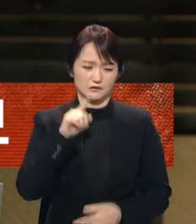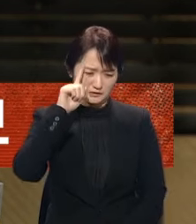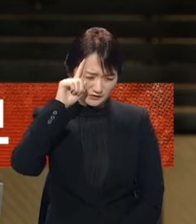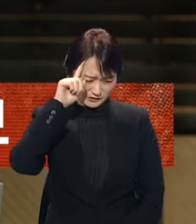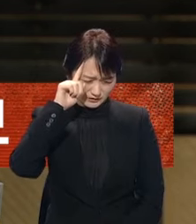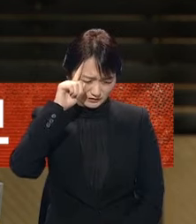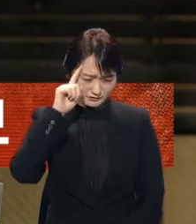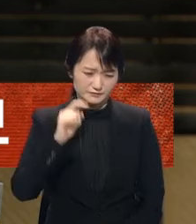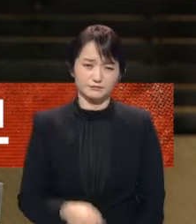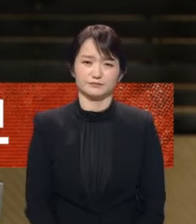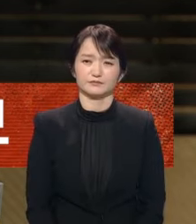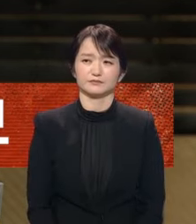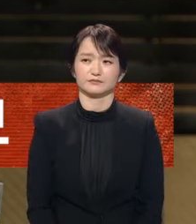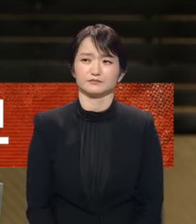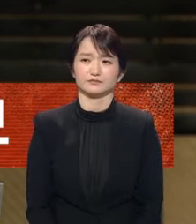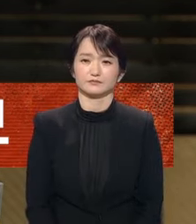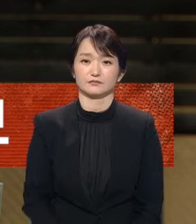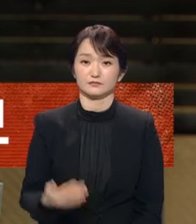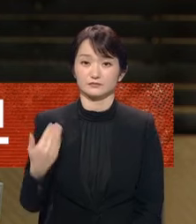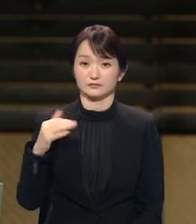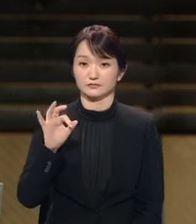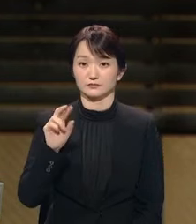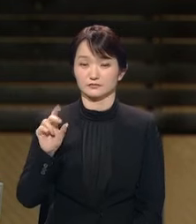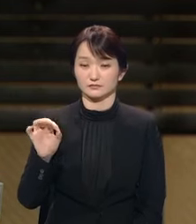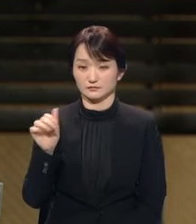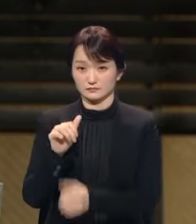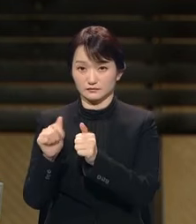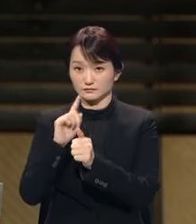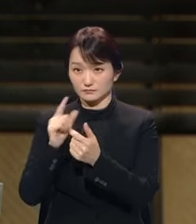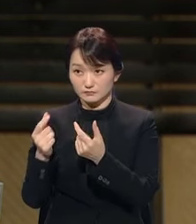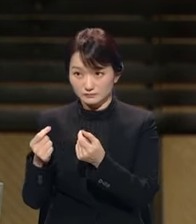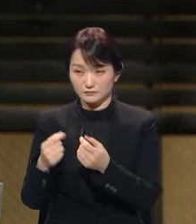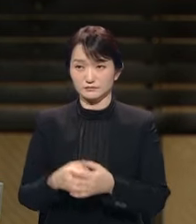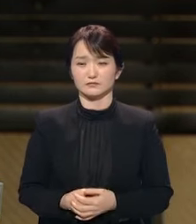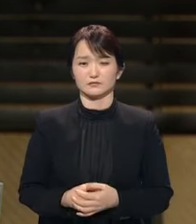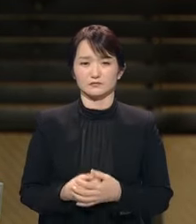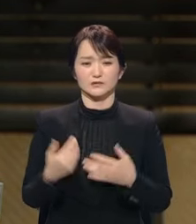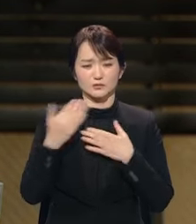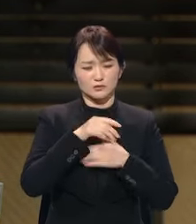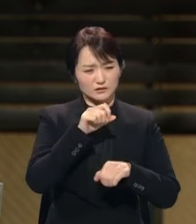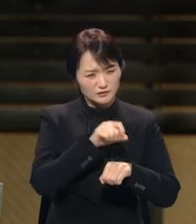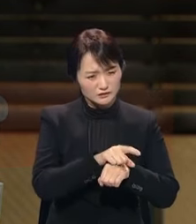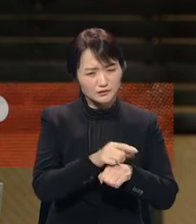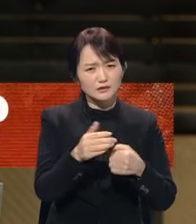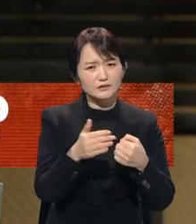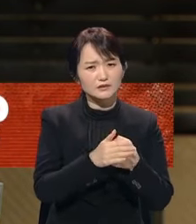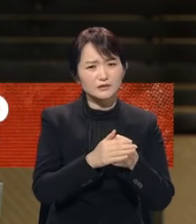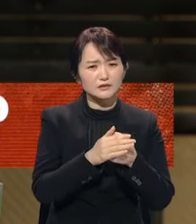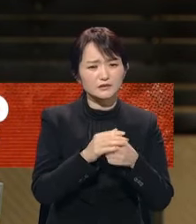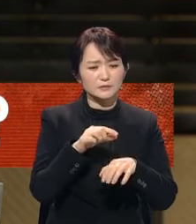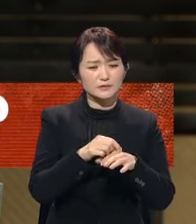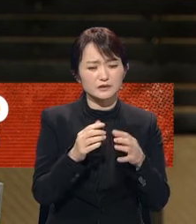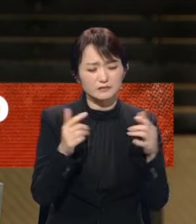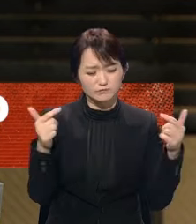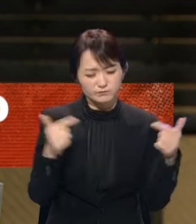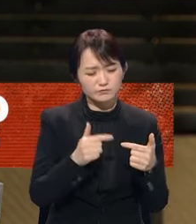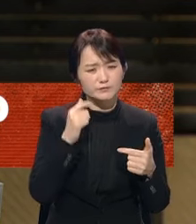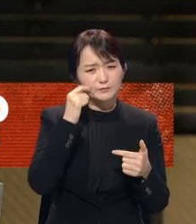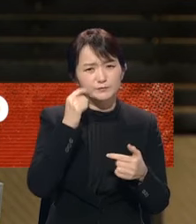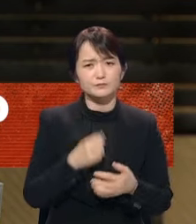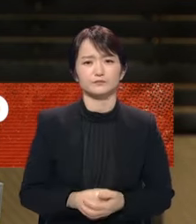이미. 아까 뭐 양재열 변호사 얘기하셨던 것처럼 체질 때문에 덜 빠지고 있을 수도 있고. 근데 그 와중에 시가 식구들 앞에서 면박을